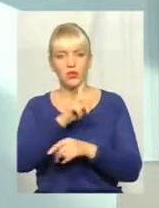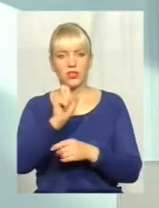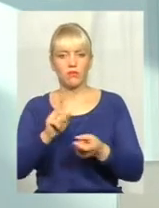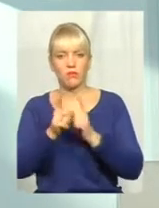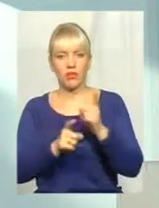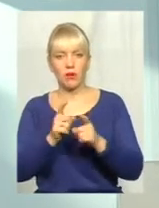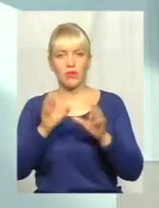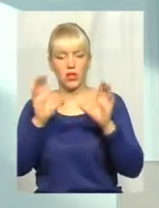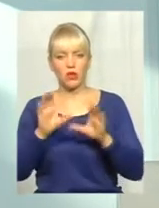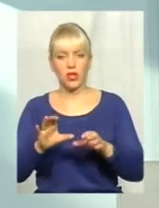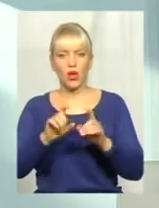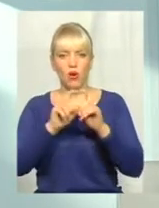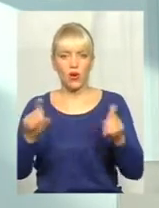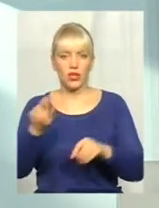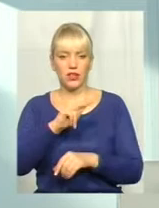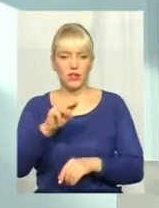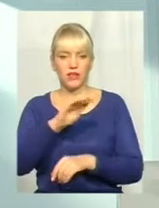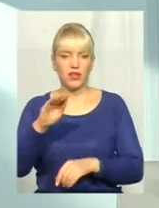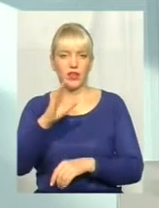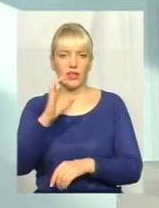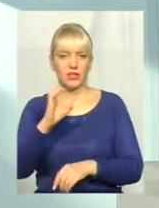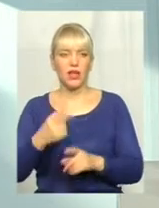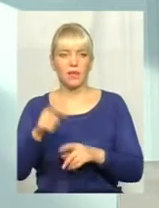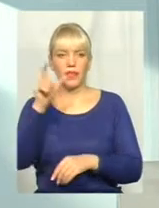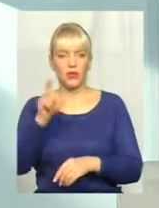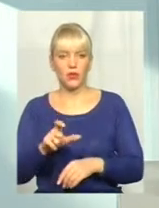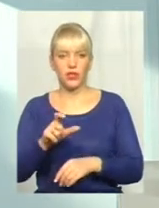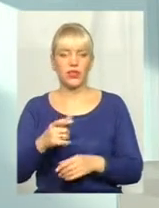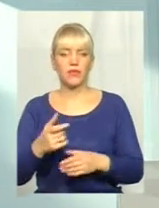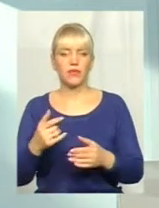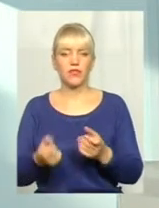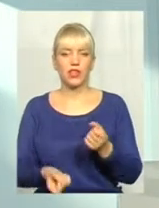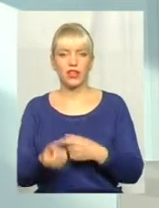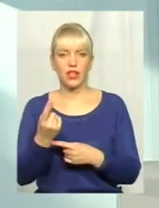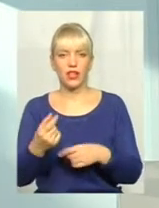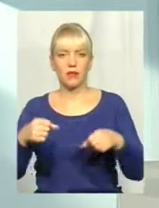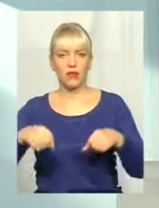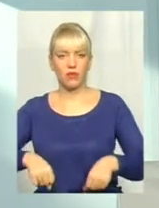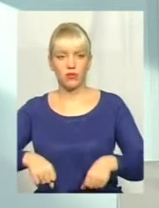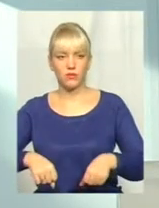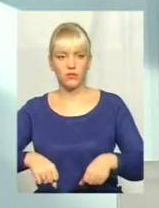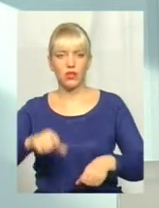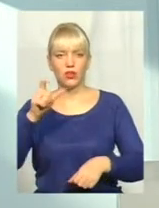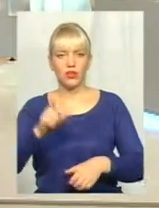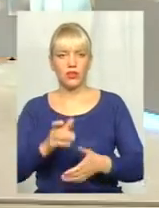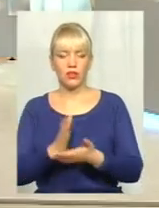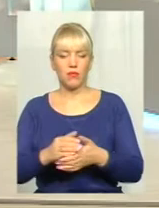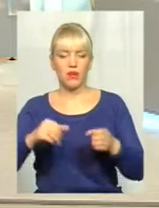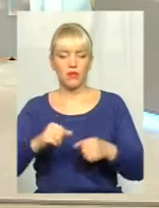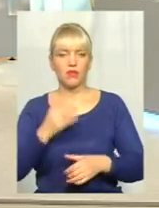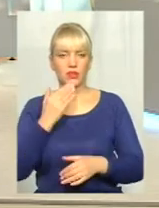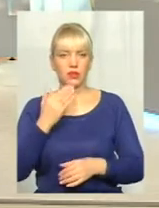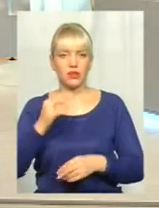законодавстві органи ДФС. А людина, в людини виникає право, людина має право